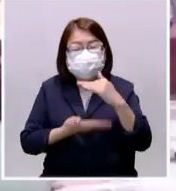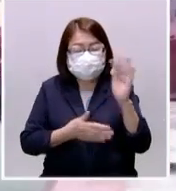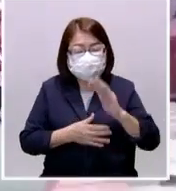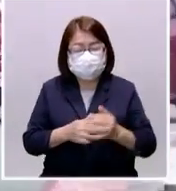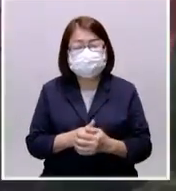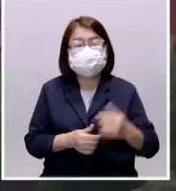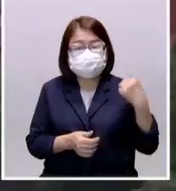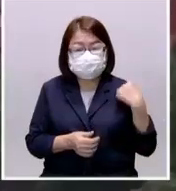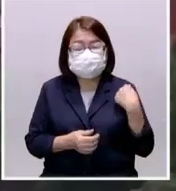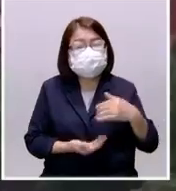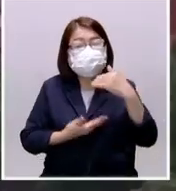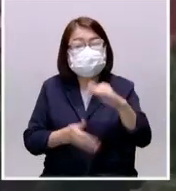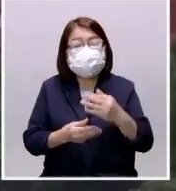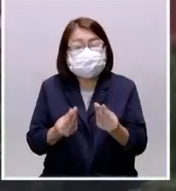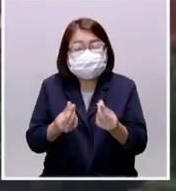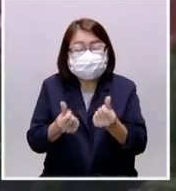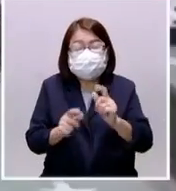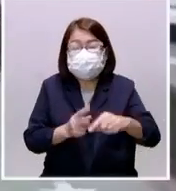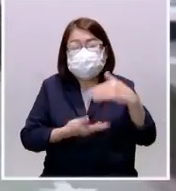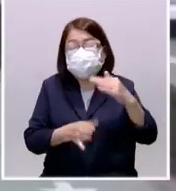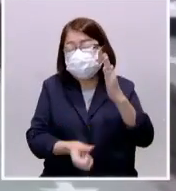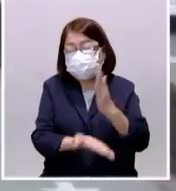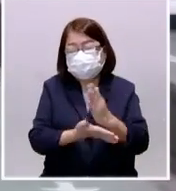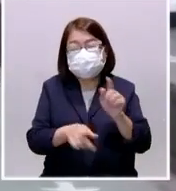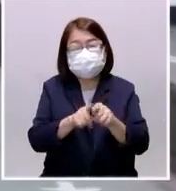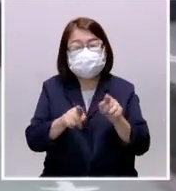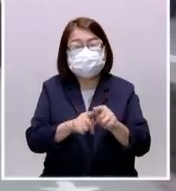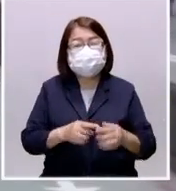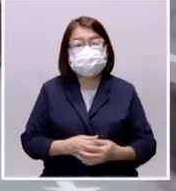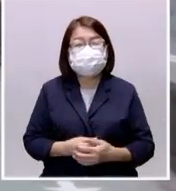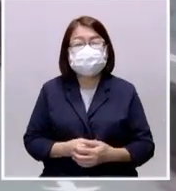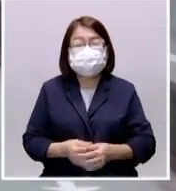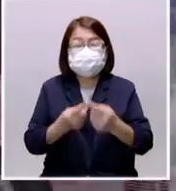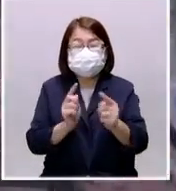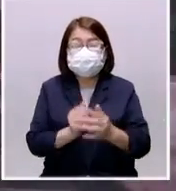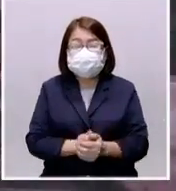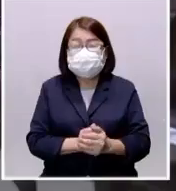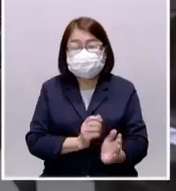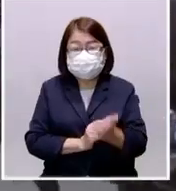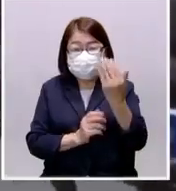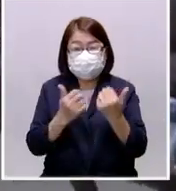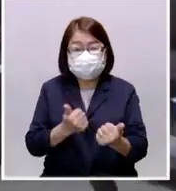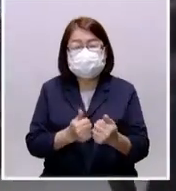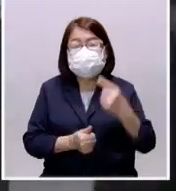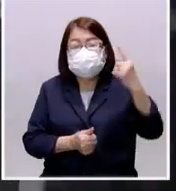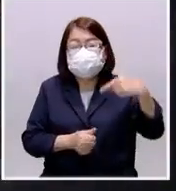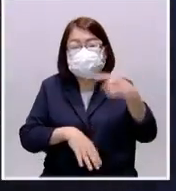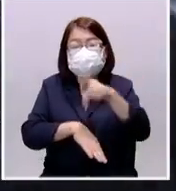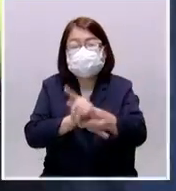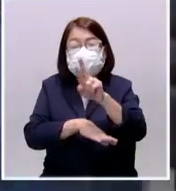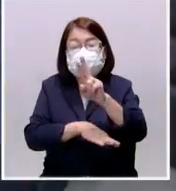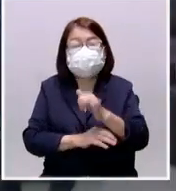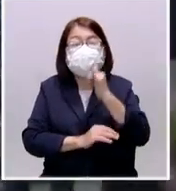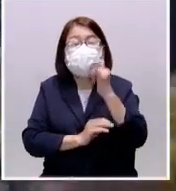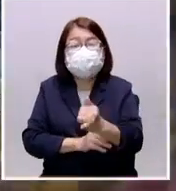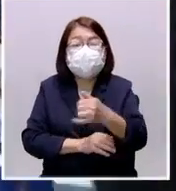ก็ยังระงับการส่งออกทรายให้กับไต้หวันอย่างไม่มีกำหนดด้วยค่ะขณะที่เช้านี้ที่ผ่านมาเพโลซี่เดินทางไปยังอาคารรั